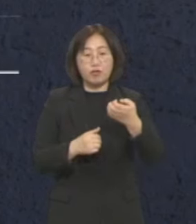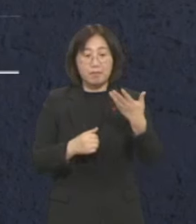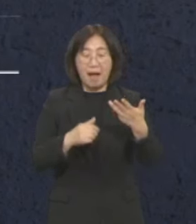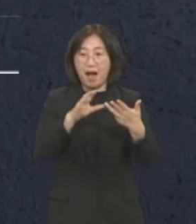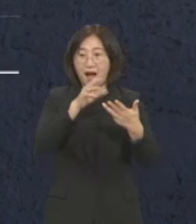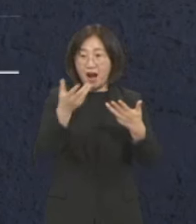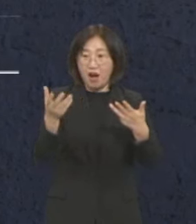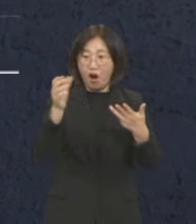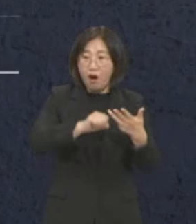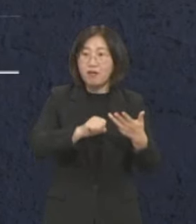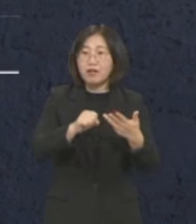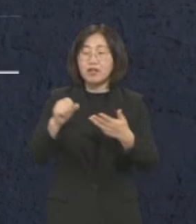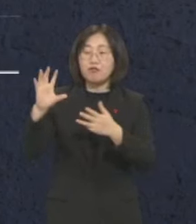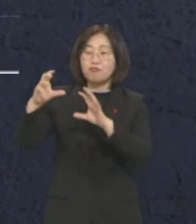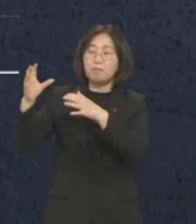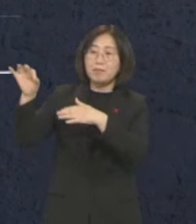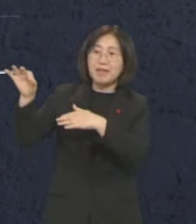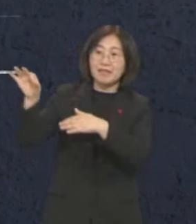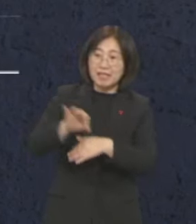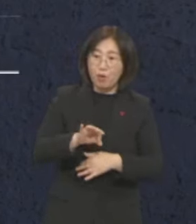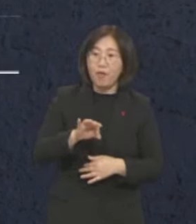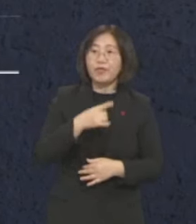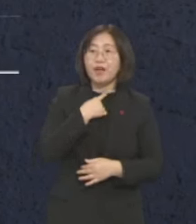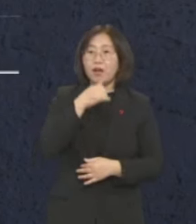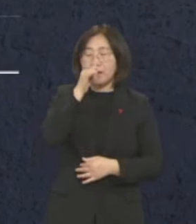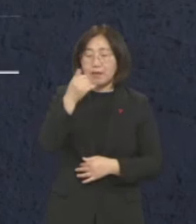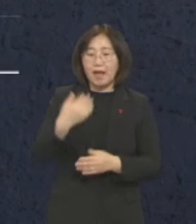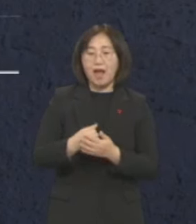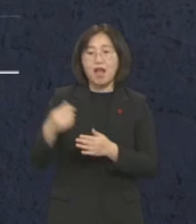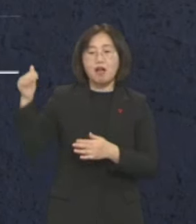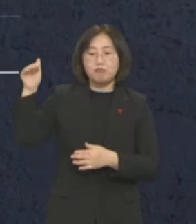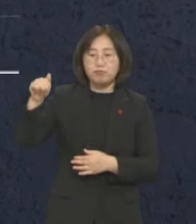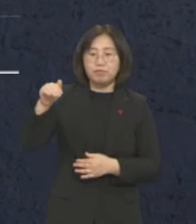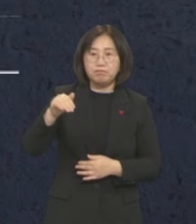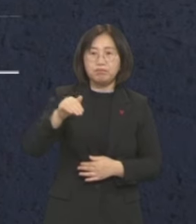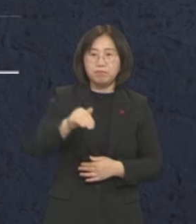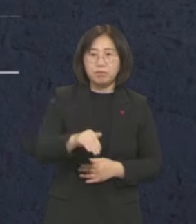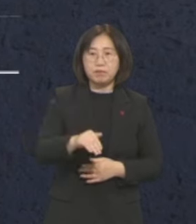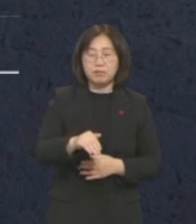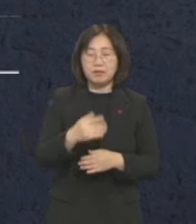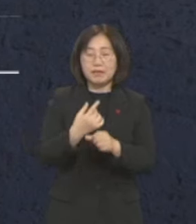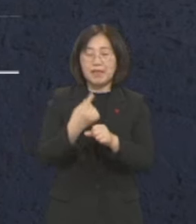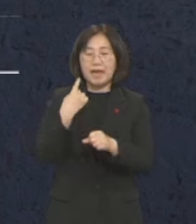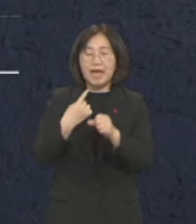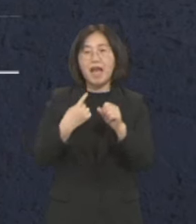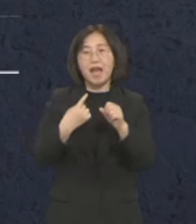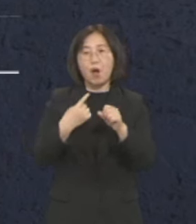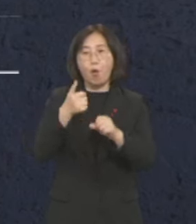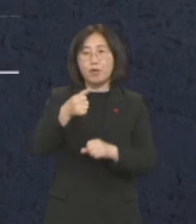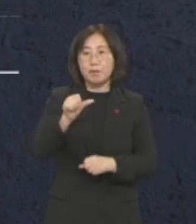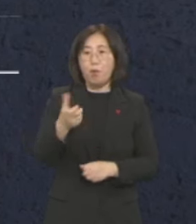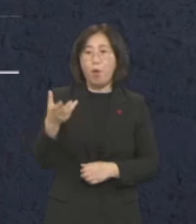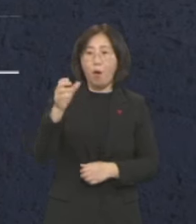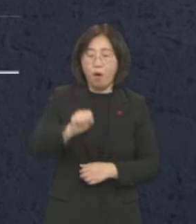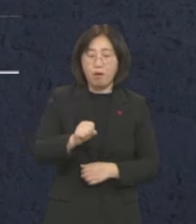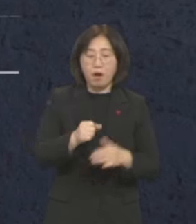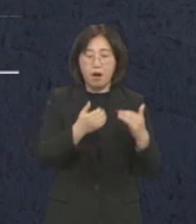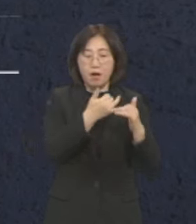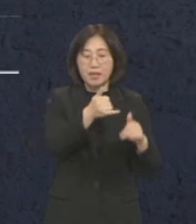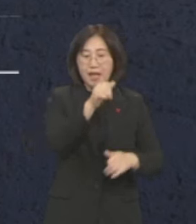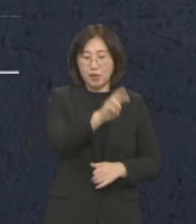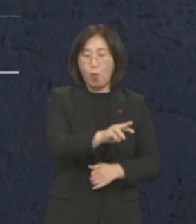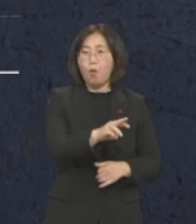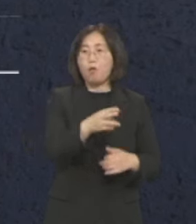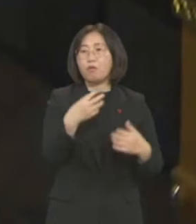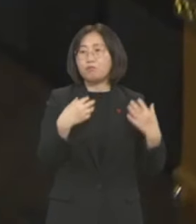원 지원되던 국비가 계속 줄면서 지난해에는 4분의 1 수준인 55억만 내려왔고 세종시 부담은 큰